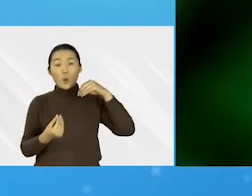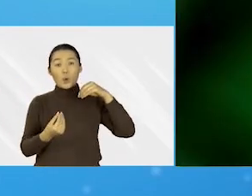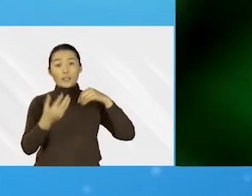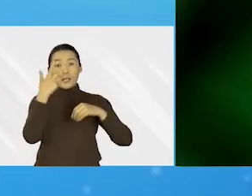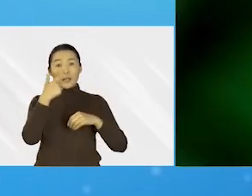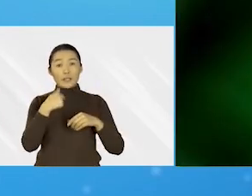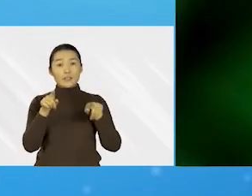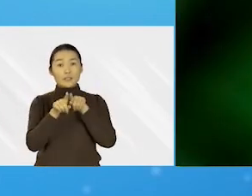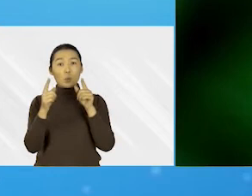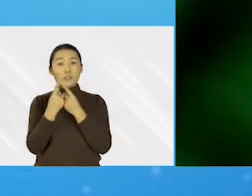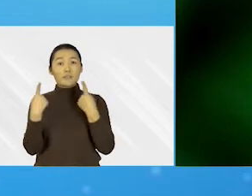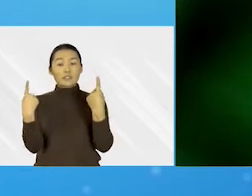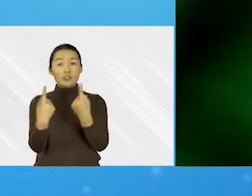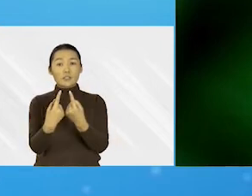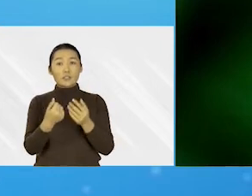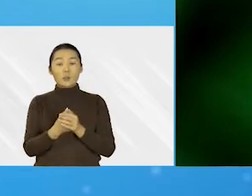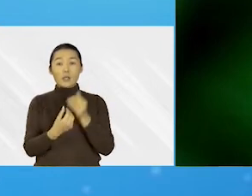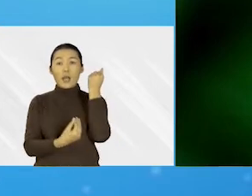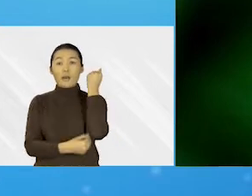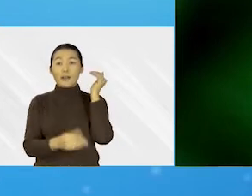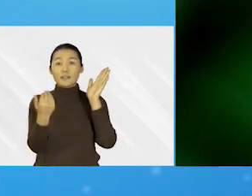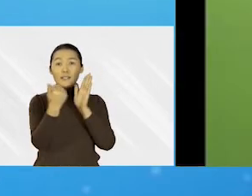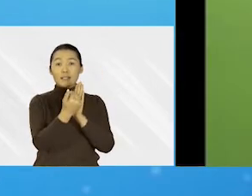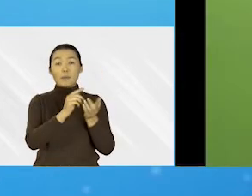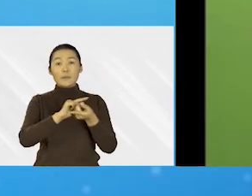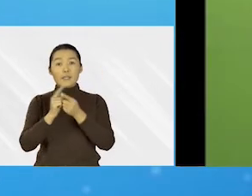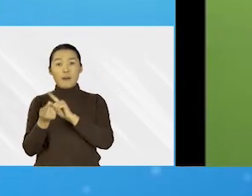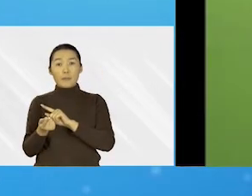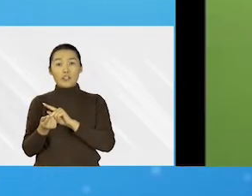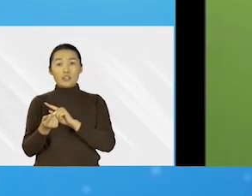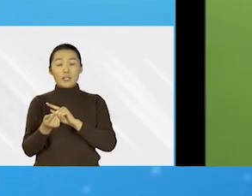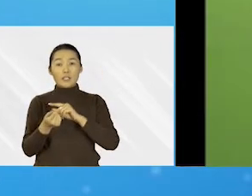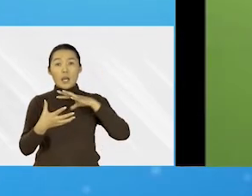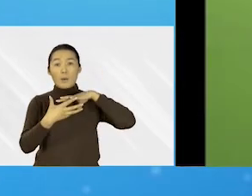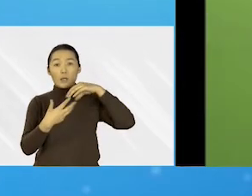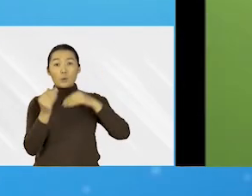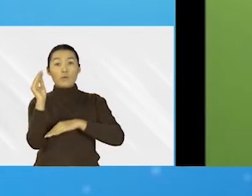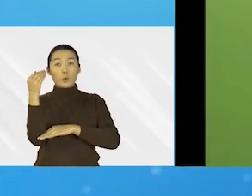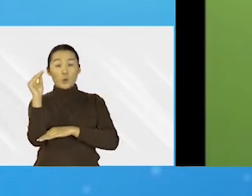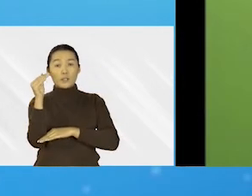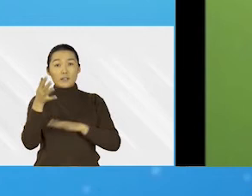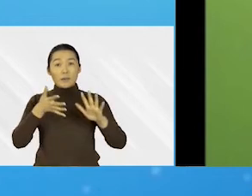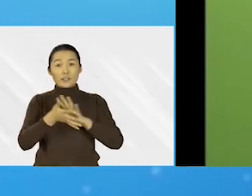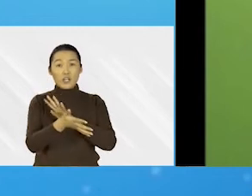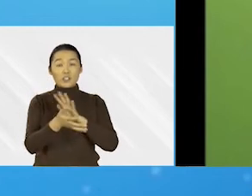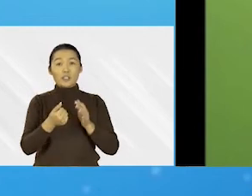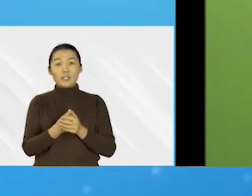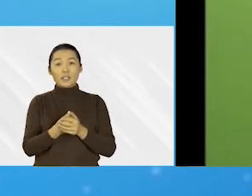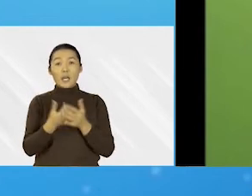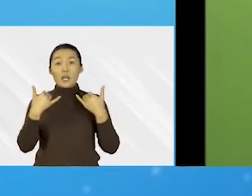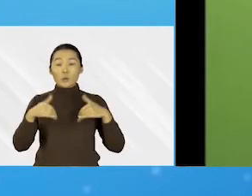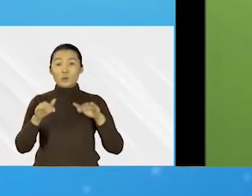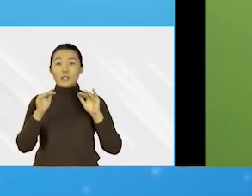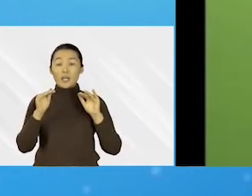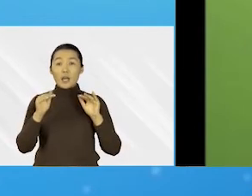схожую с внешней средой. В конце этапа перевоплощения покровы куколки становятся прозрачными, и уже можно предугадать